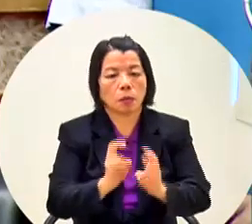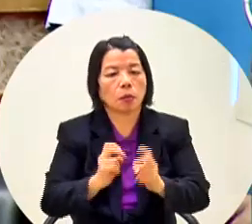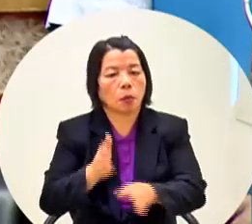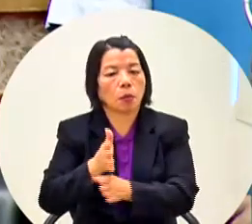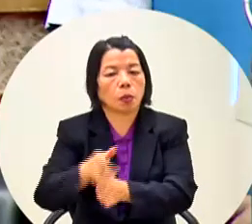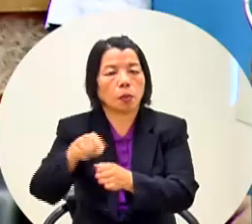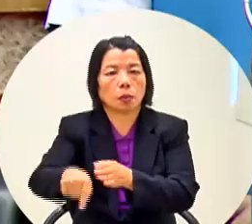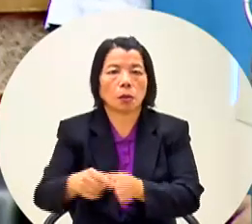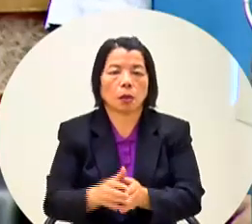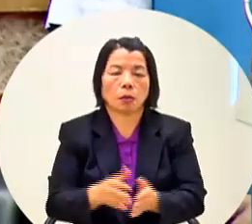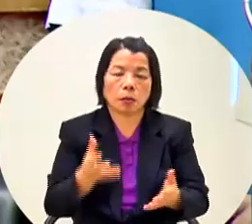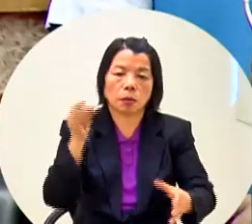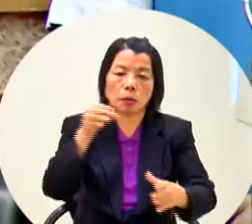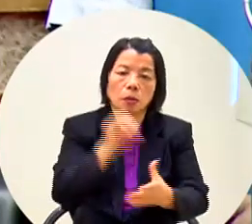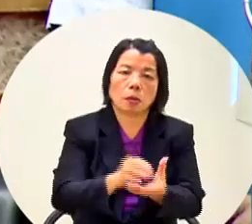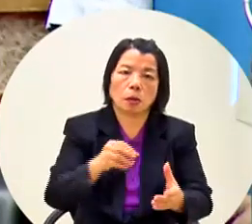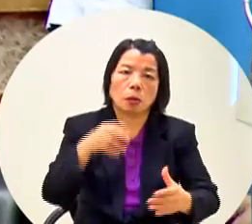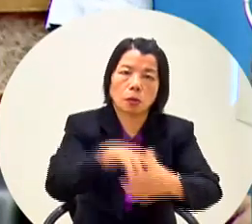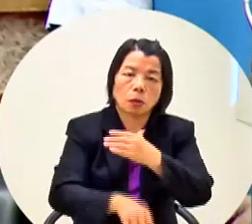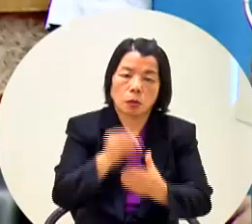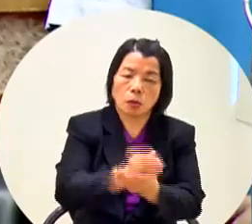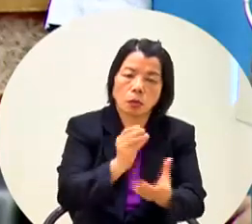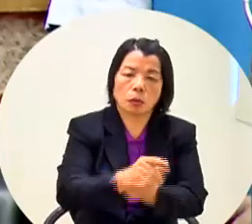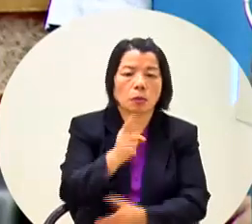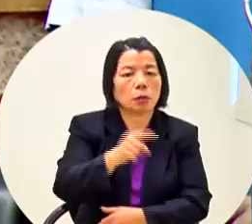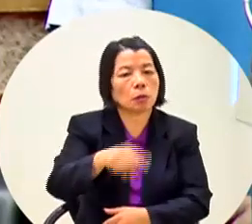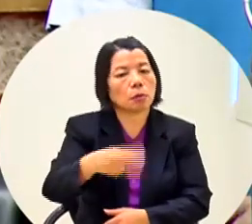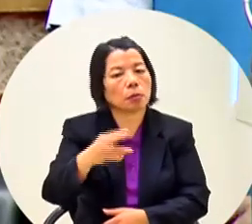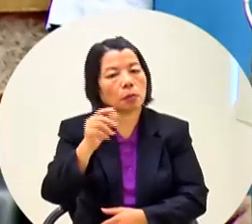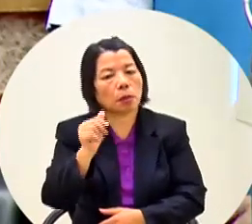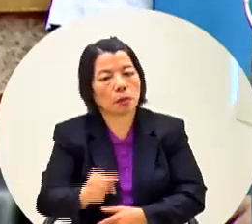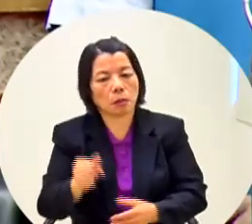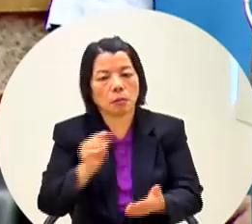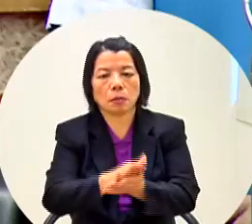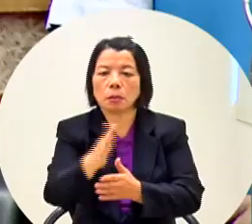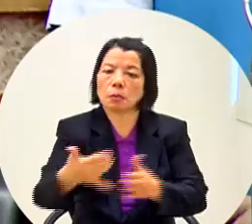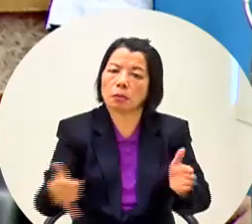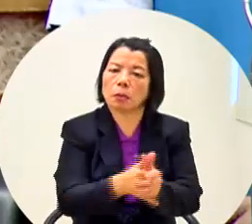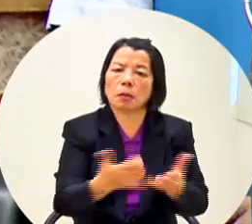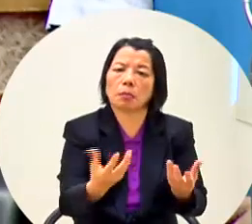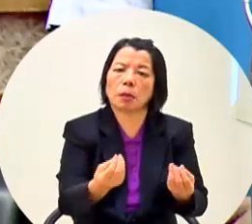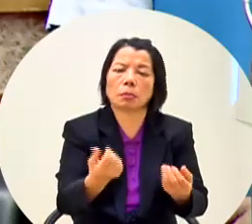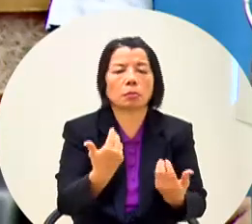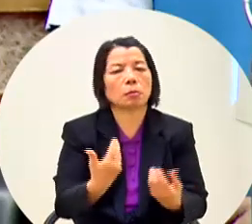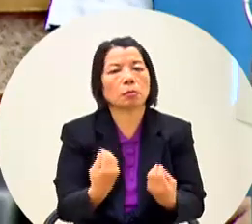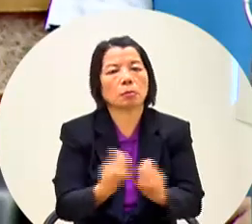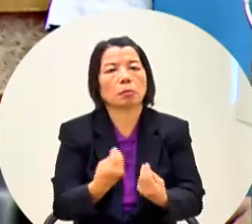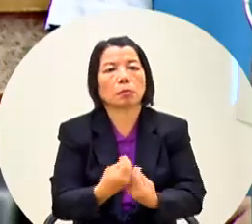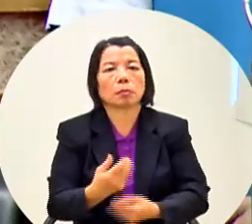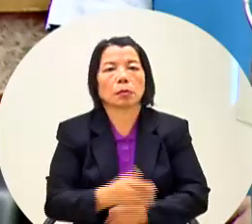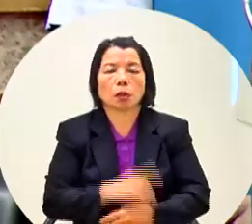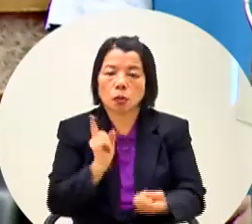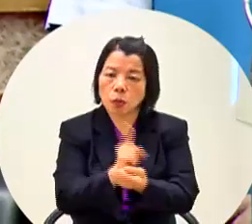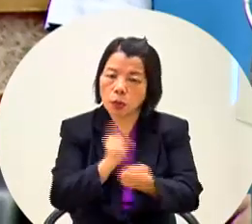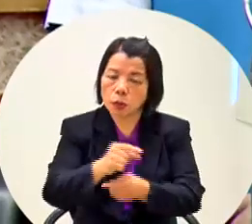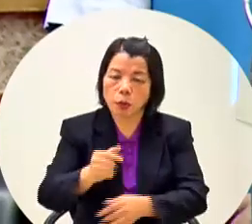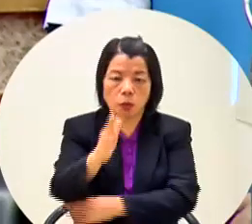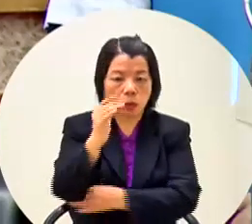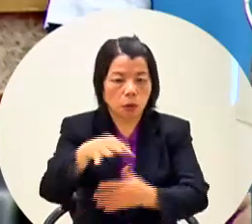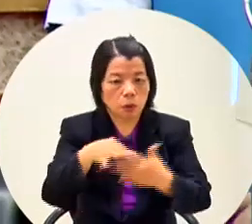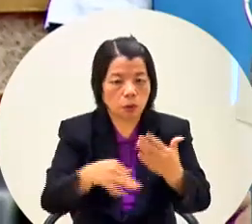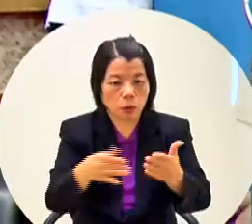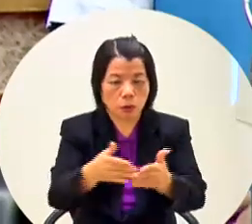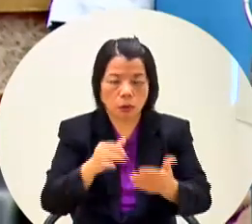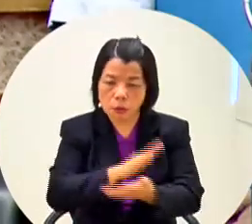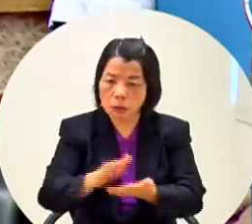投资1300亿，告诉各部长这边了，都是一样的意思。我们透过一个政策，当我们一个政策没办法解决所